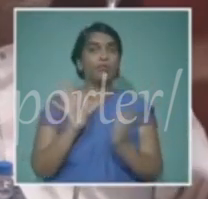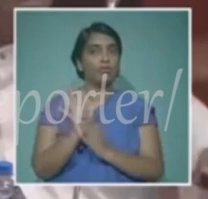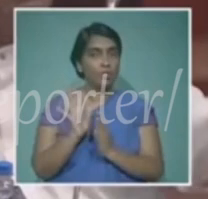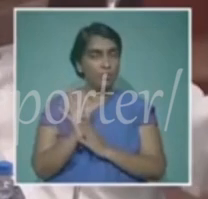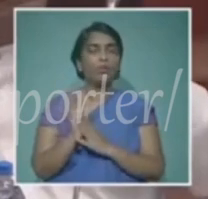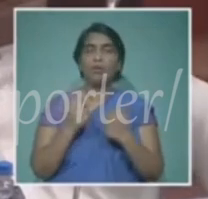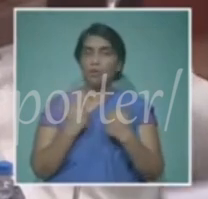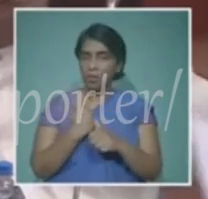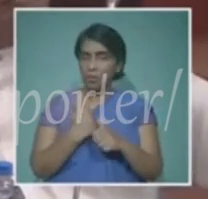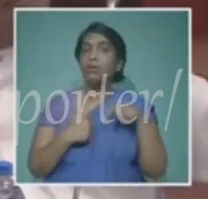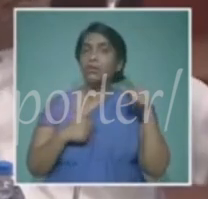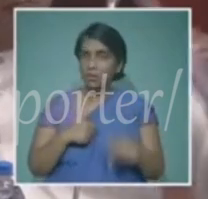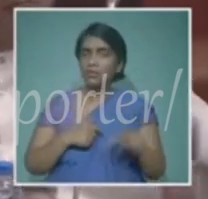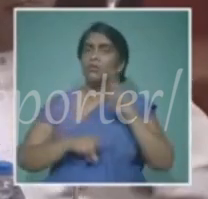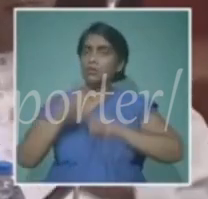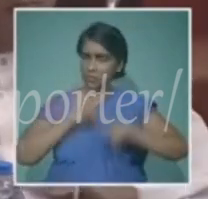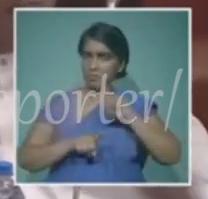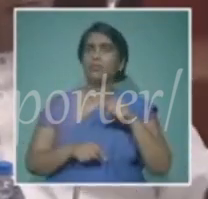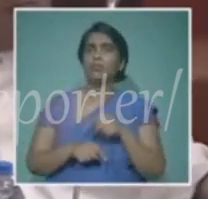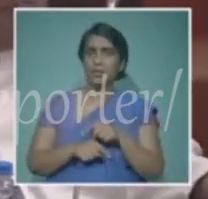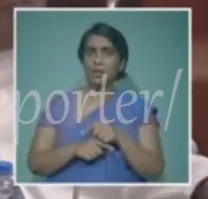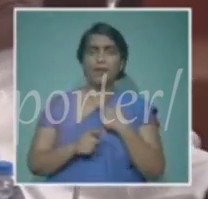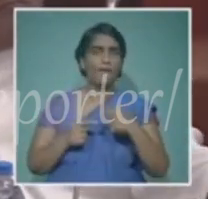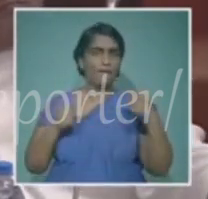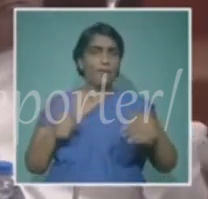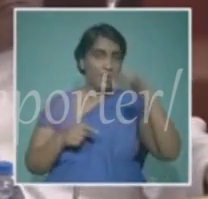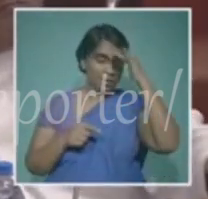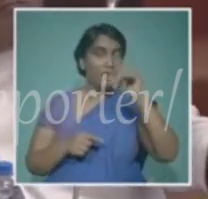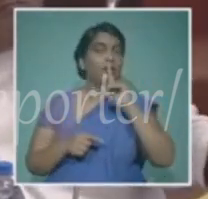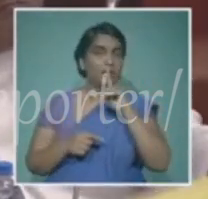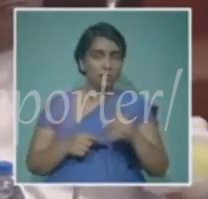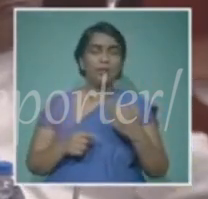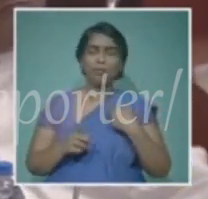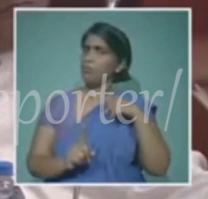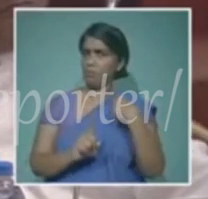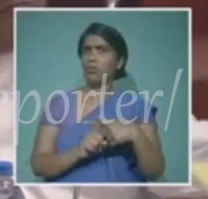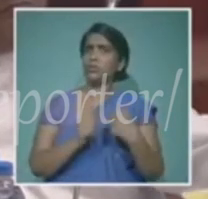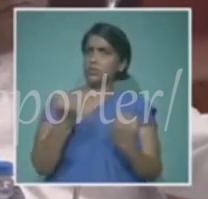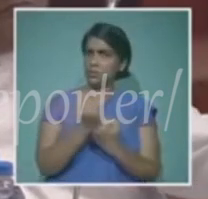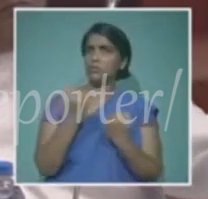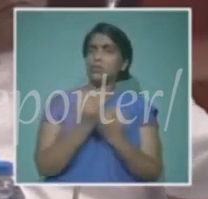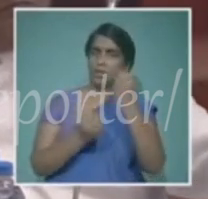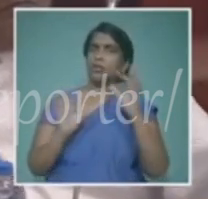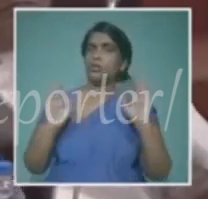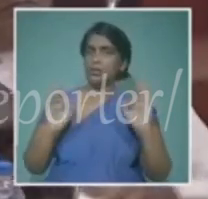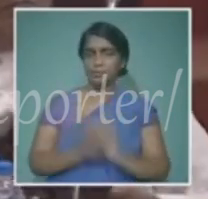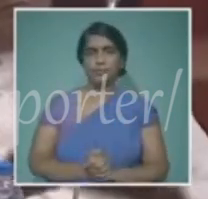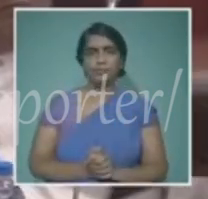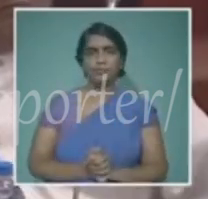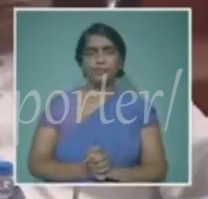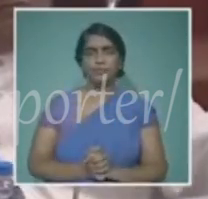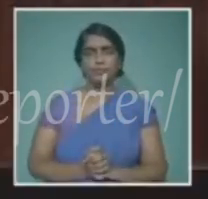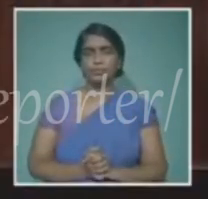පත් කරලා අපි මේ සාකච්ඡා කරමු අපි විපක්ෂ නායකය තුමා කිව්වාගේ අපි දඩාත්මක සහයෝගයක් දෙන සූදානම් Thank you sir